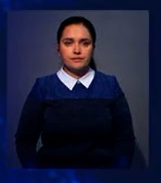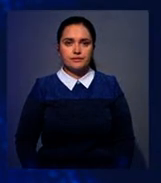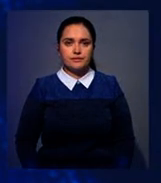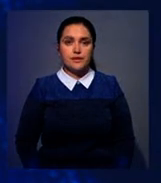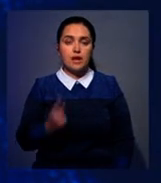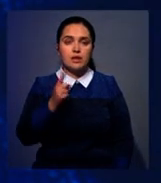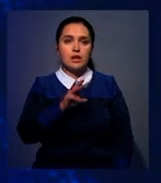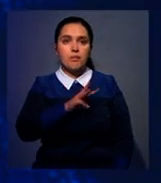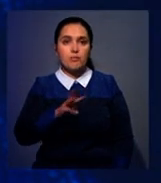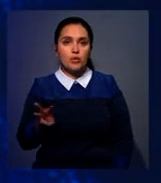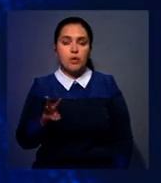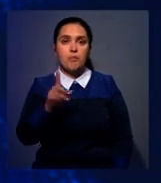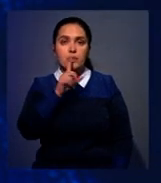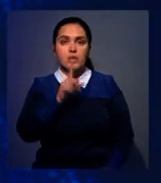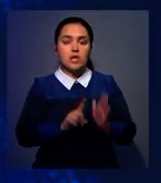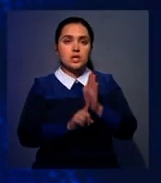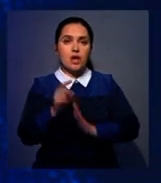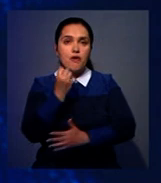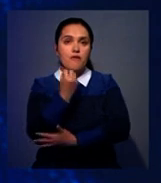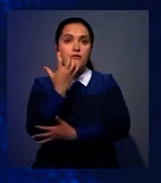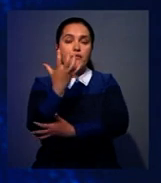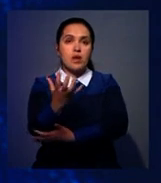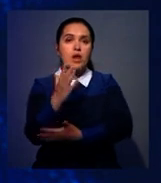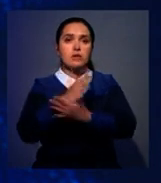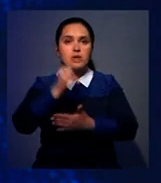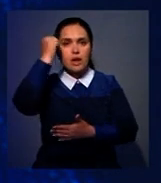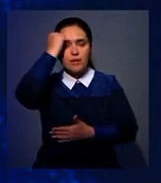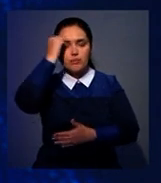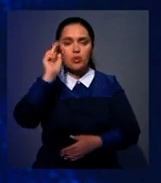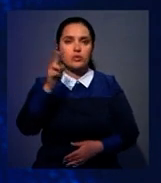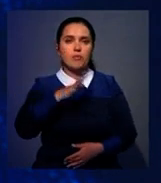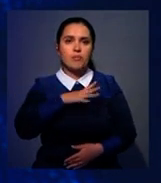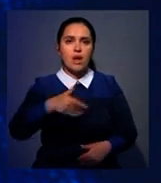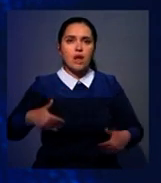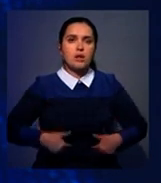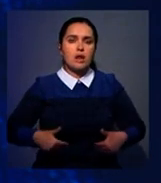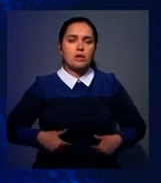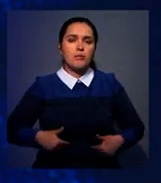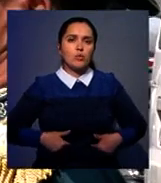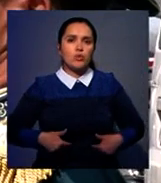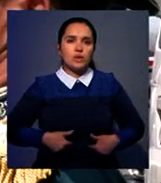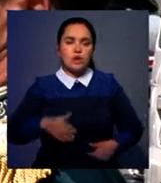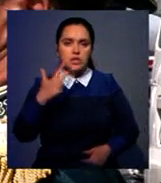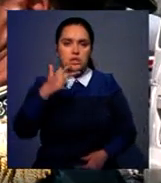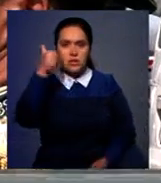С минуты молчания началась церемония возложения цветов к монументу памяти жертв Голодомора в столице.